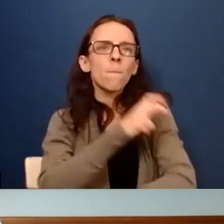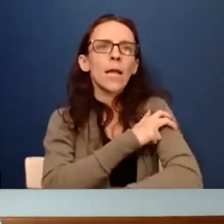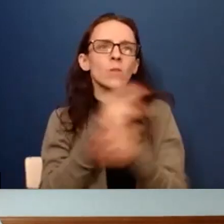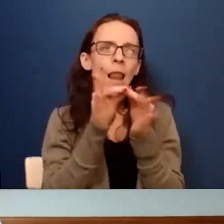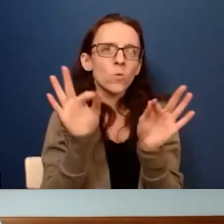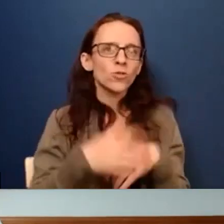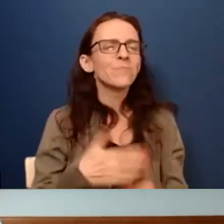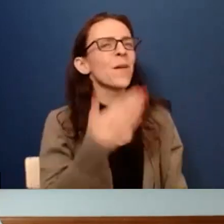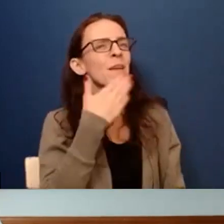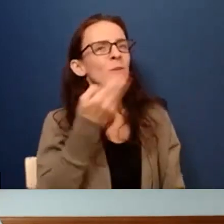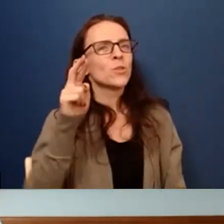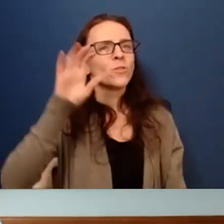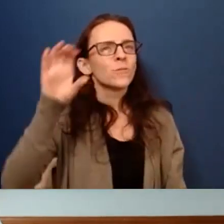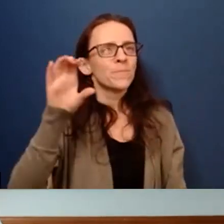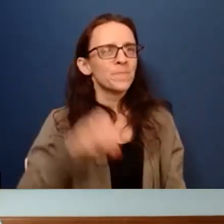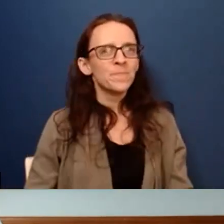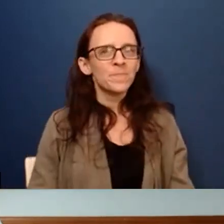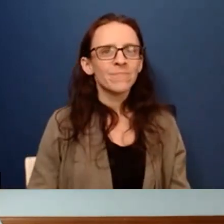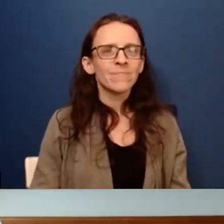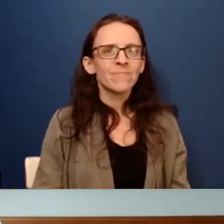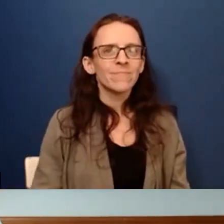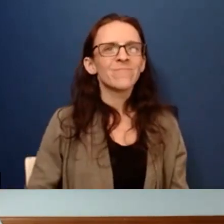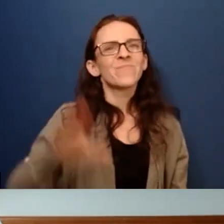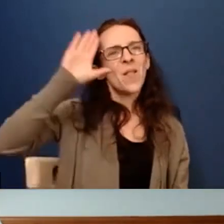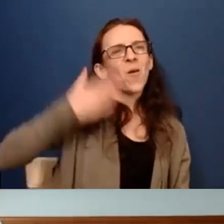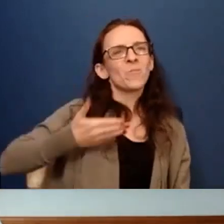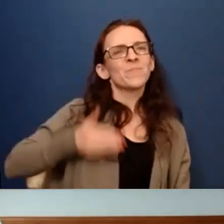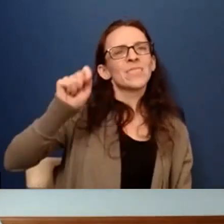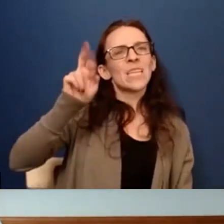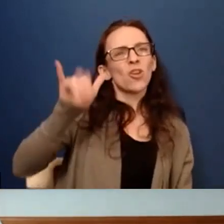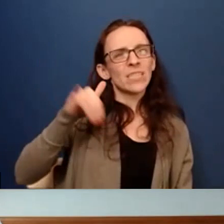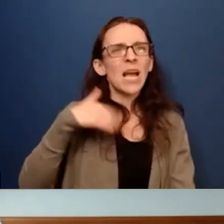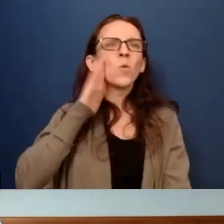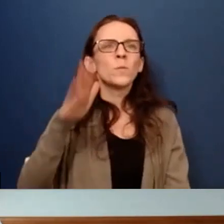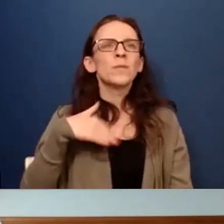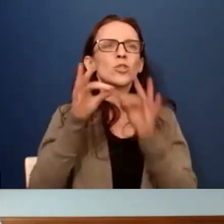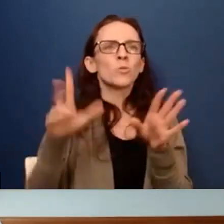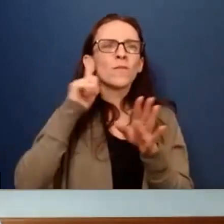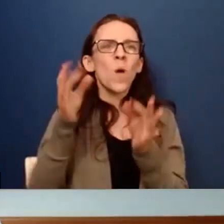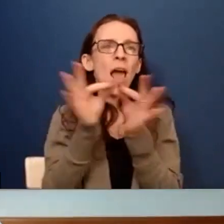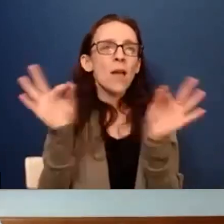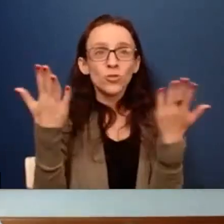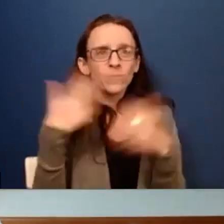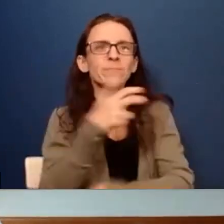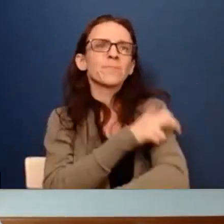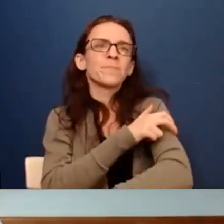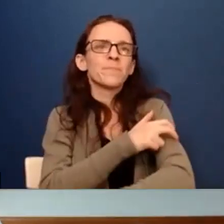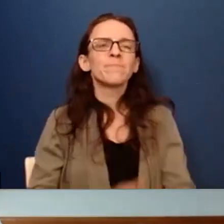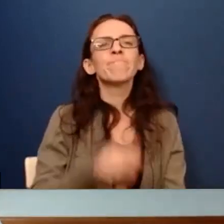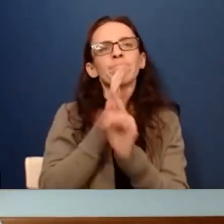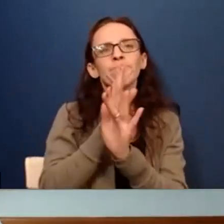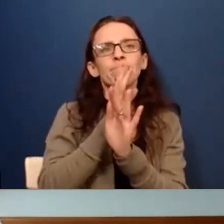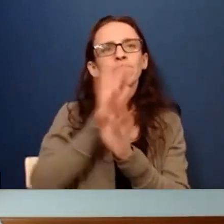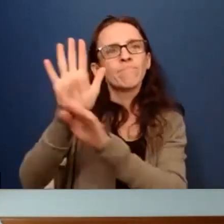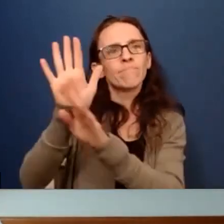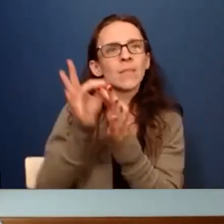Thank you, Mr. Captain Passes. Hi, this is Terry. I'll be your Mandarin interpreter. 大家好，我是 Terry， 我会是你的国语翻译。待会呢，你在